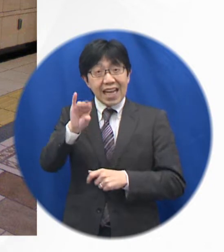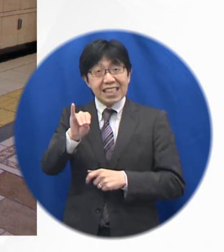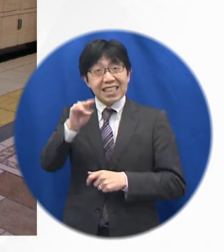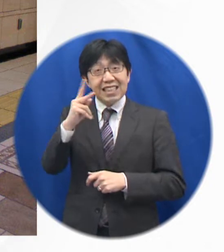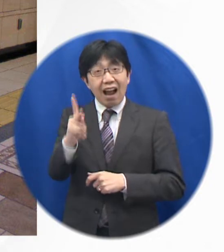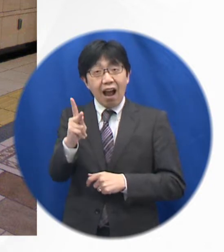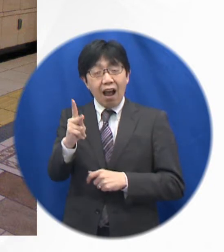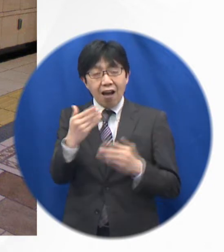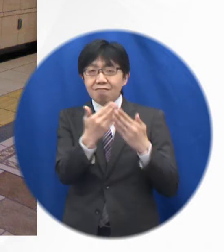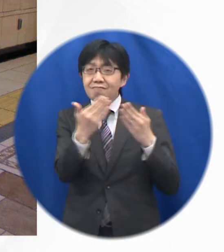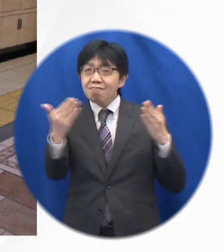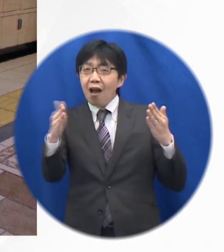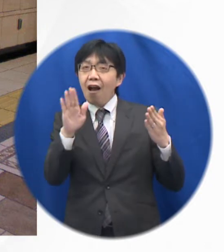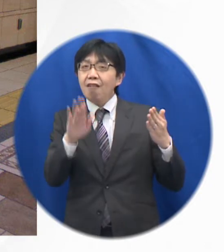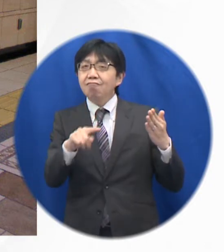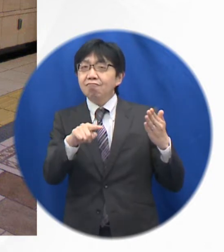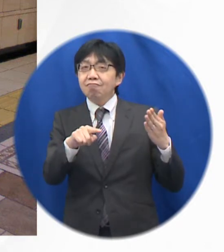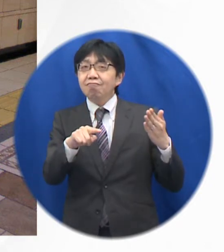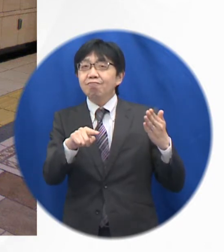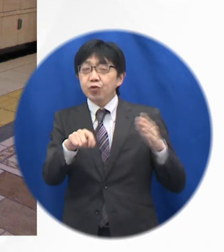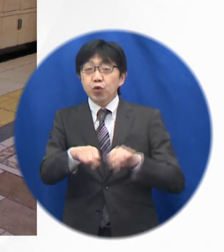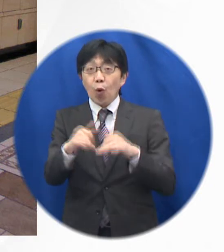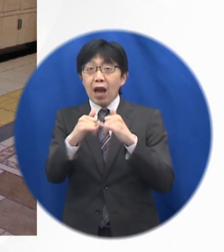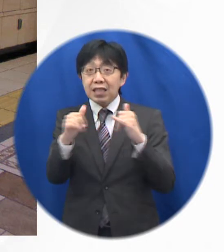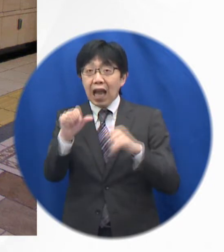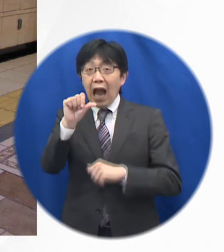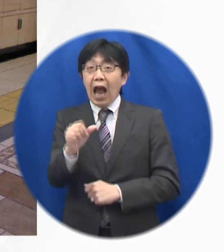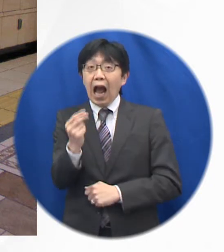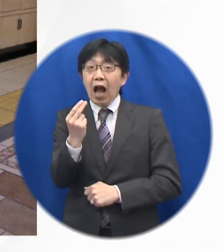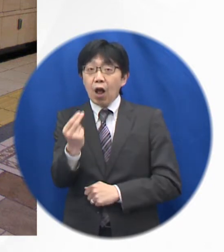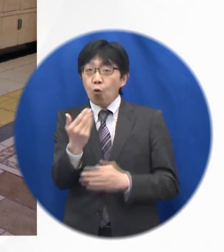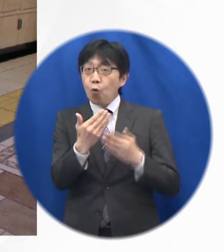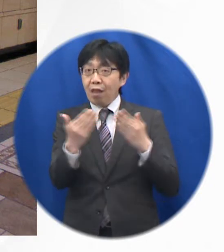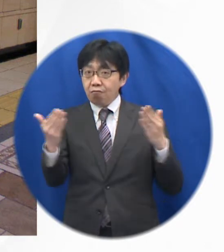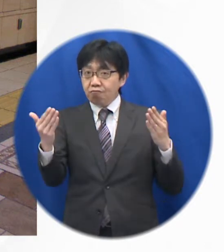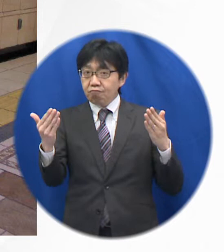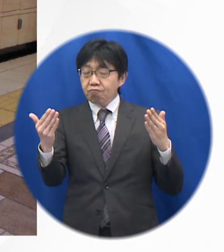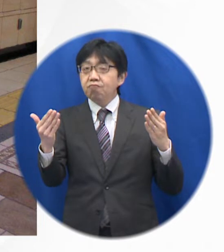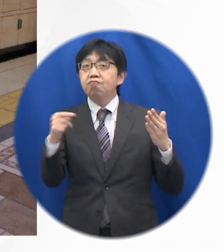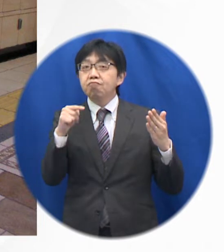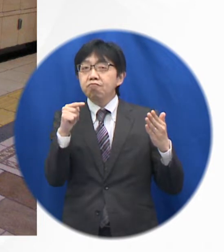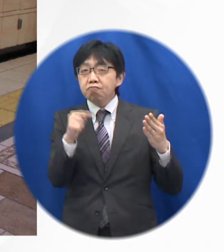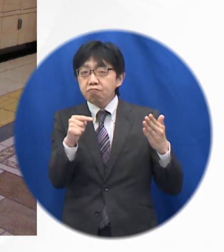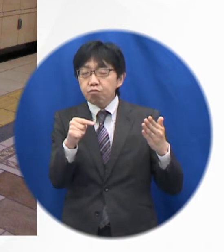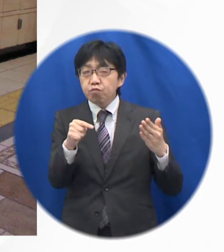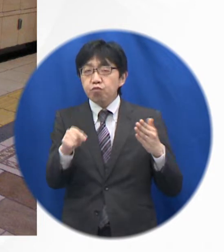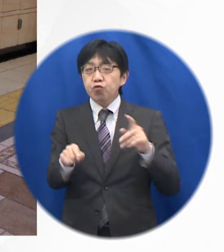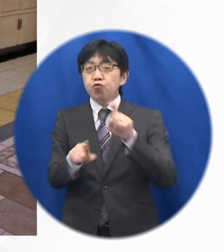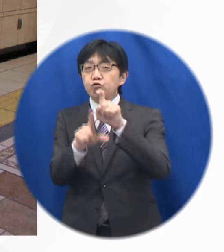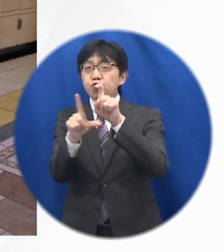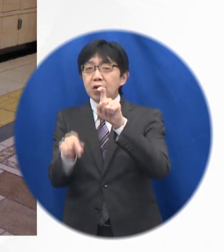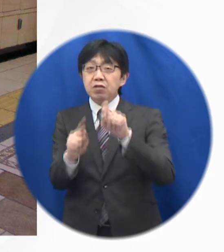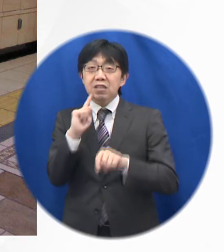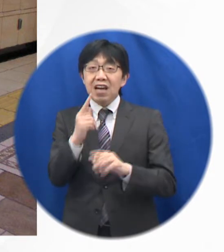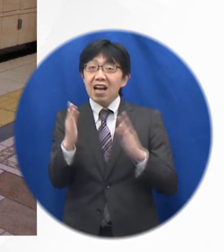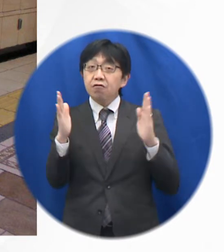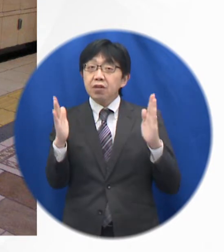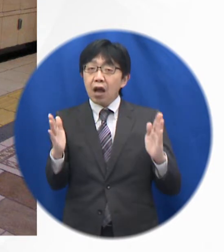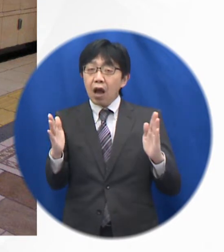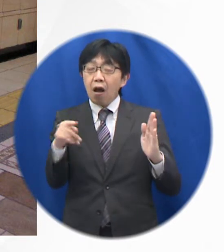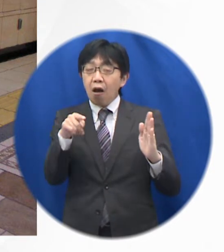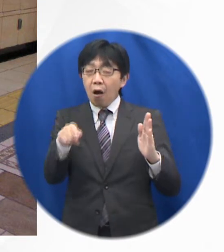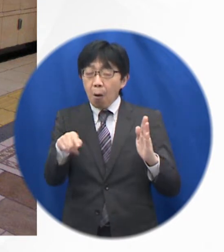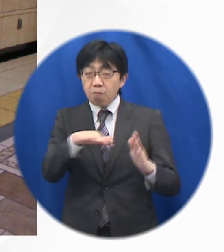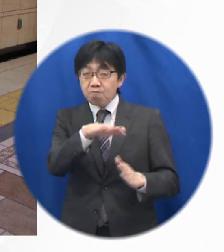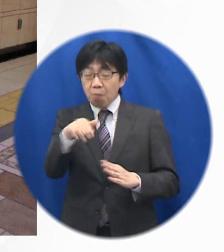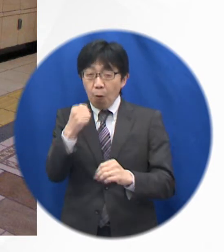リーで開催されます障害者アート展です。10月の1ヶ月間個性あふ